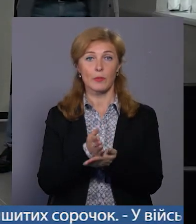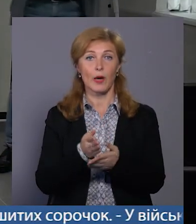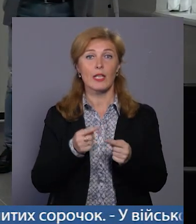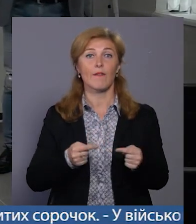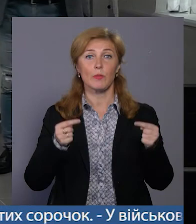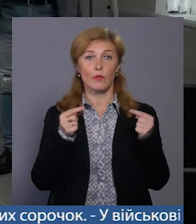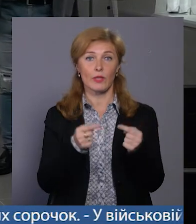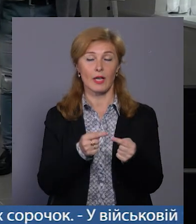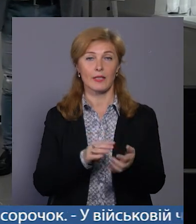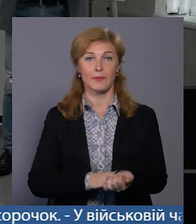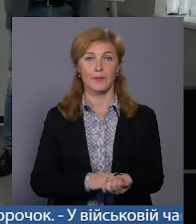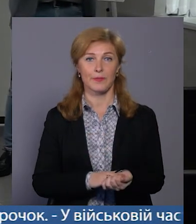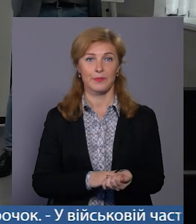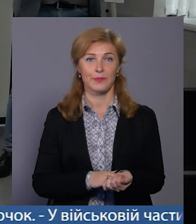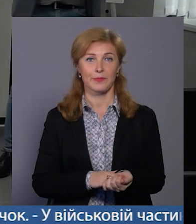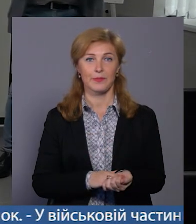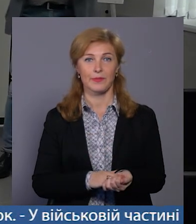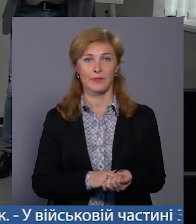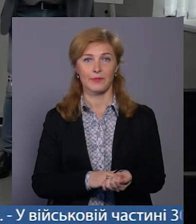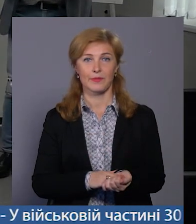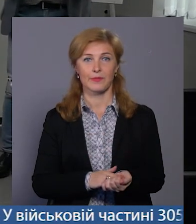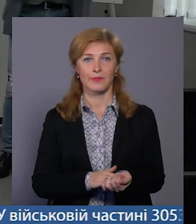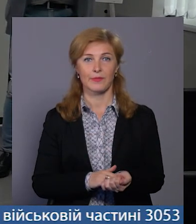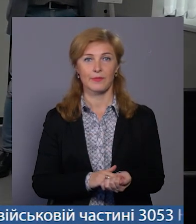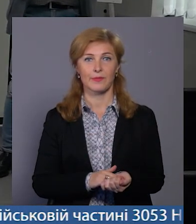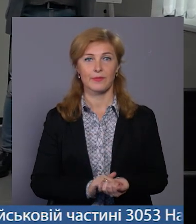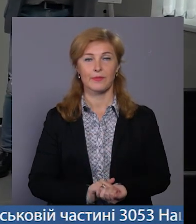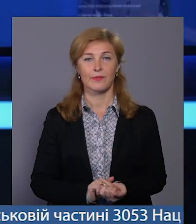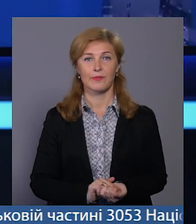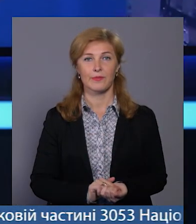відповідальних енергоменеджерів. Тетяна Гуща, Юрій Старушкін. Новини міста.